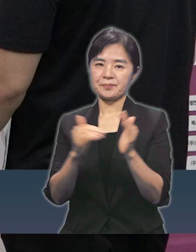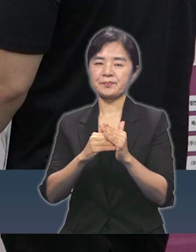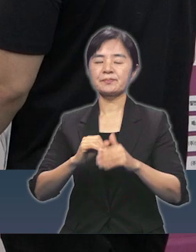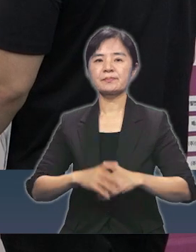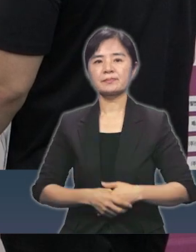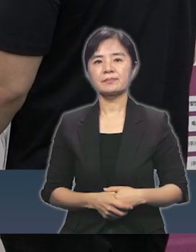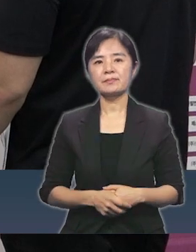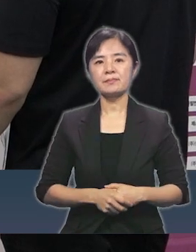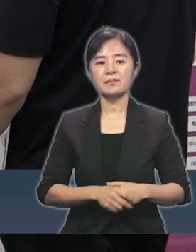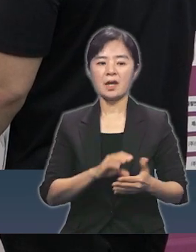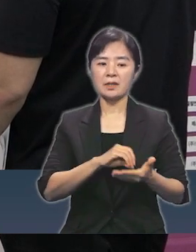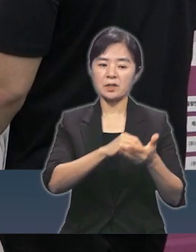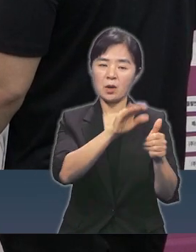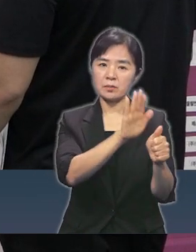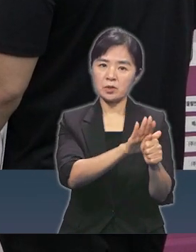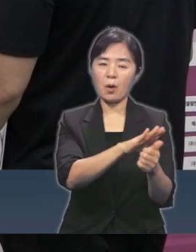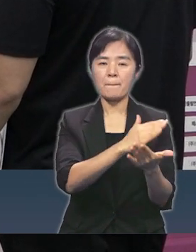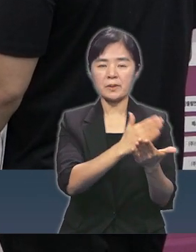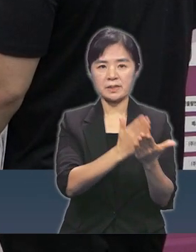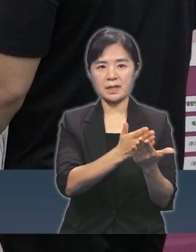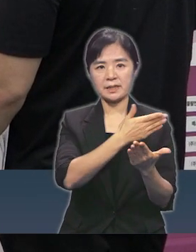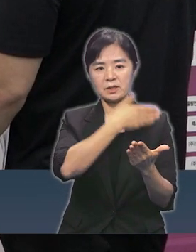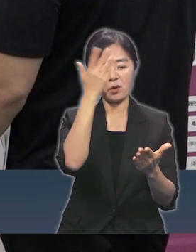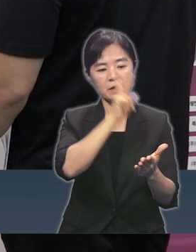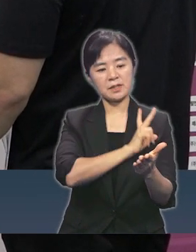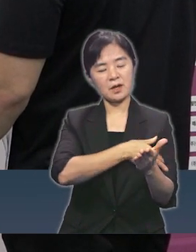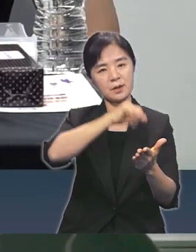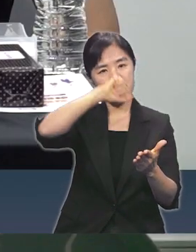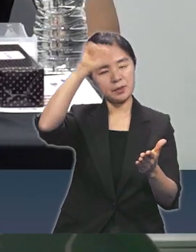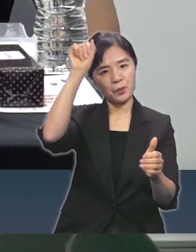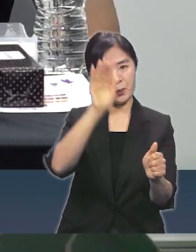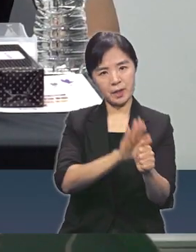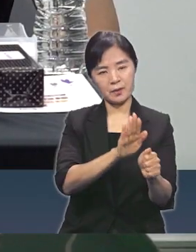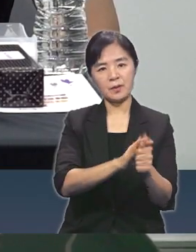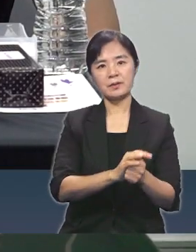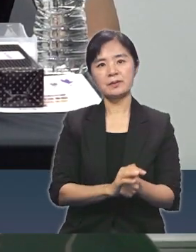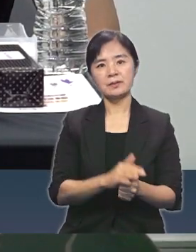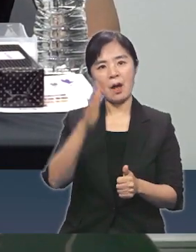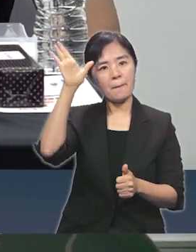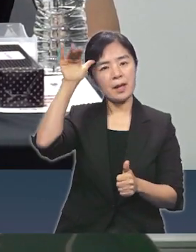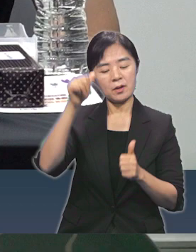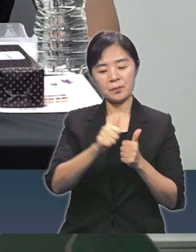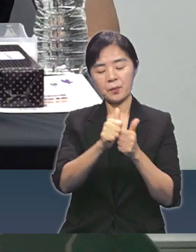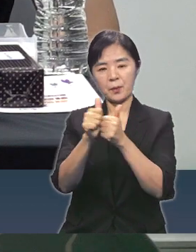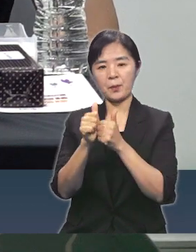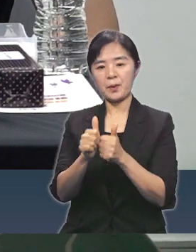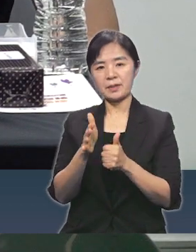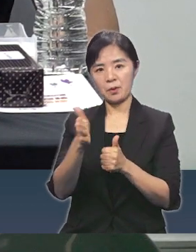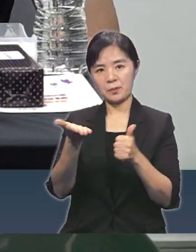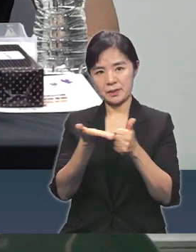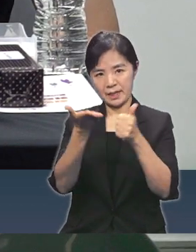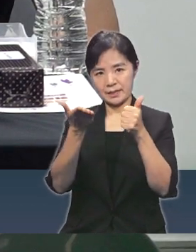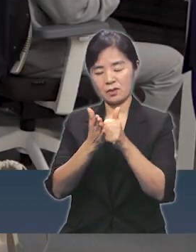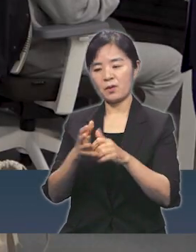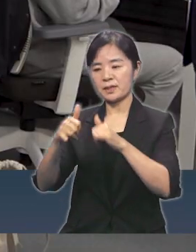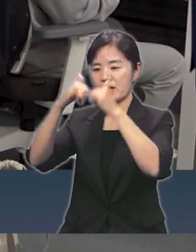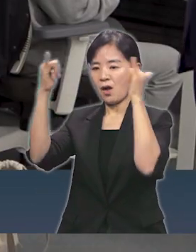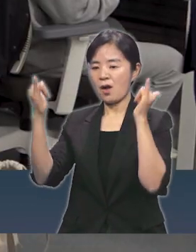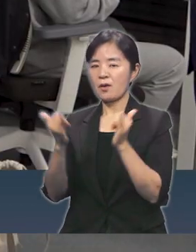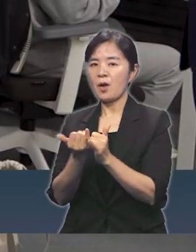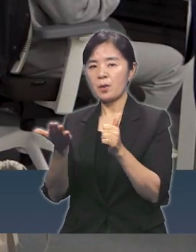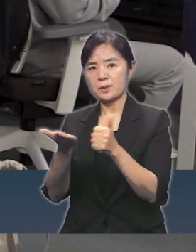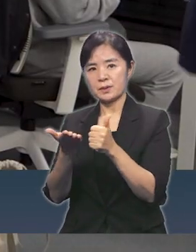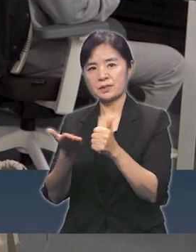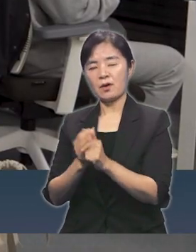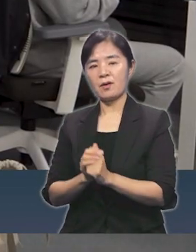정리했습니다 취업 지원 분야는 청년 취업 자격 취득 활동 지원 반려동물 전문인력 양성 창업 지원